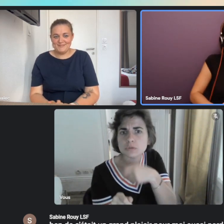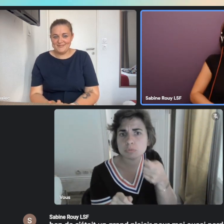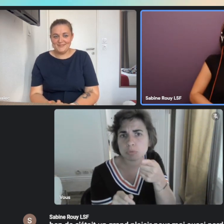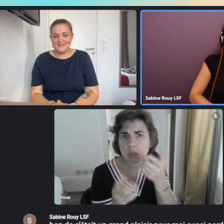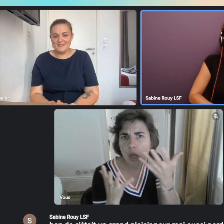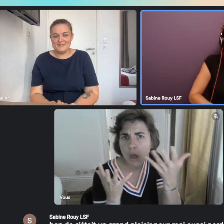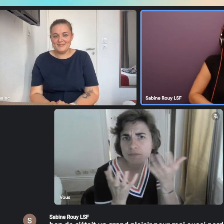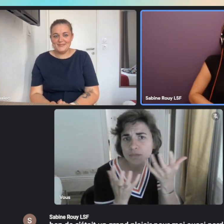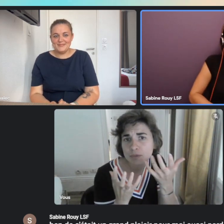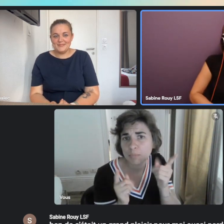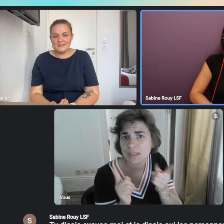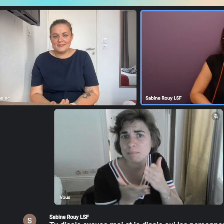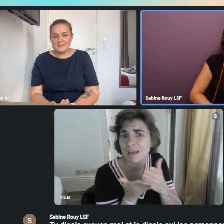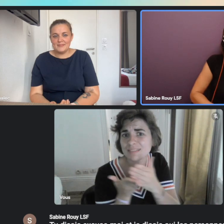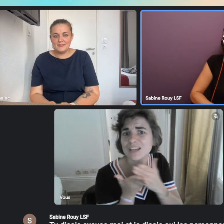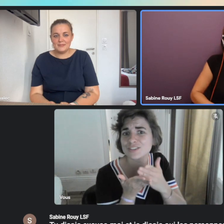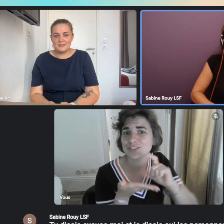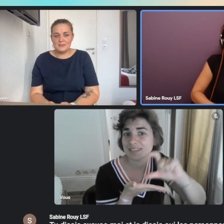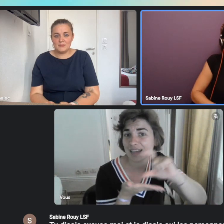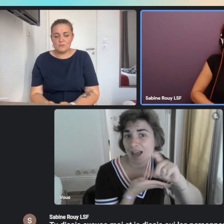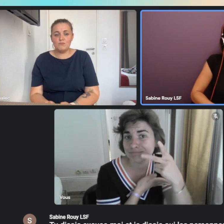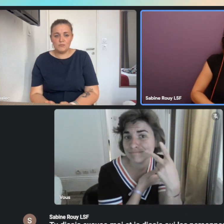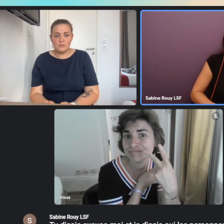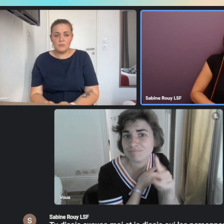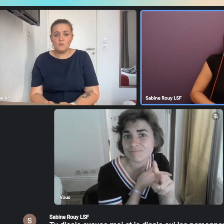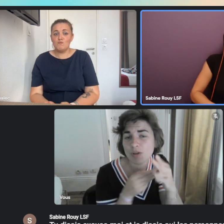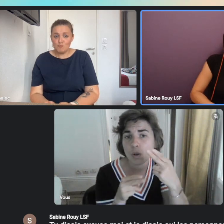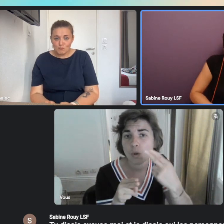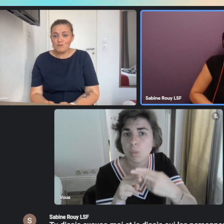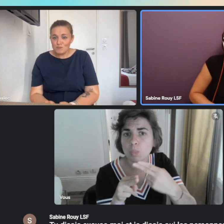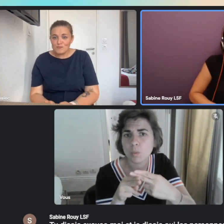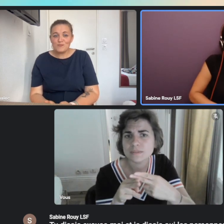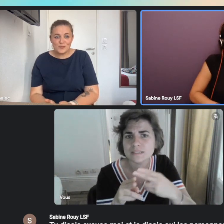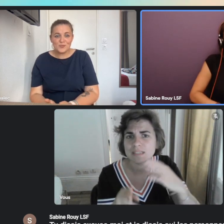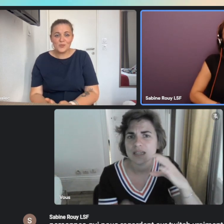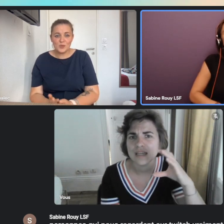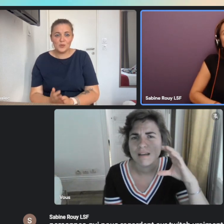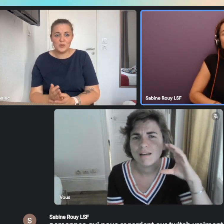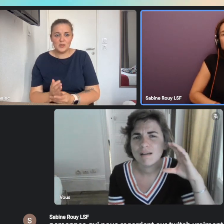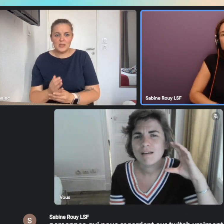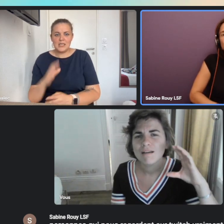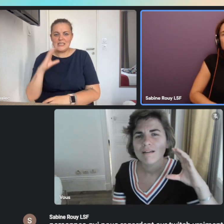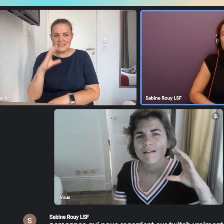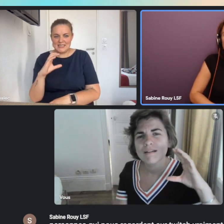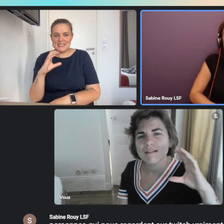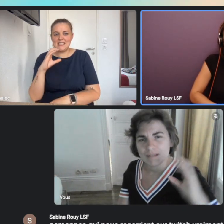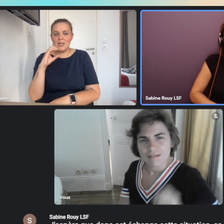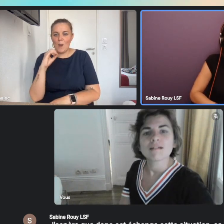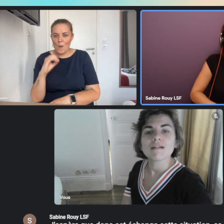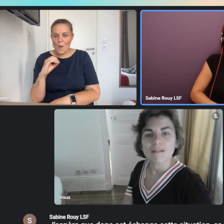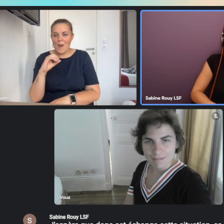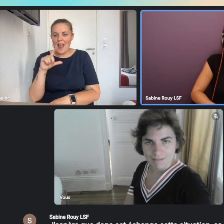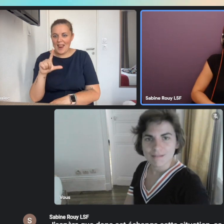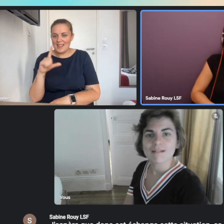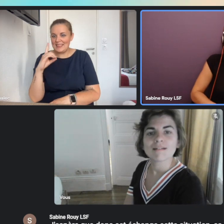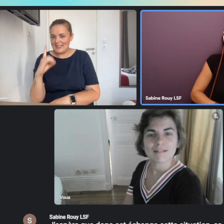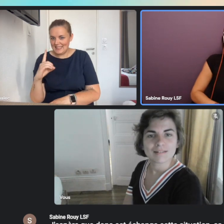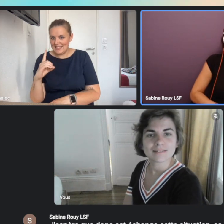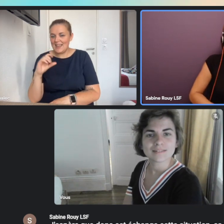du positif. Bien sûr, si vous le souhaitez, donc vous pouvez partager sur Instagram. On peut partager donc ton nom sur Instagram,